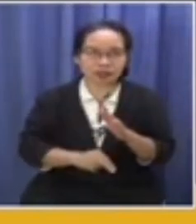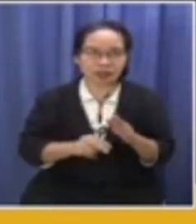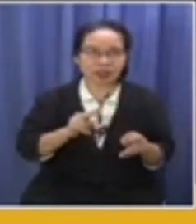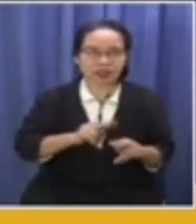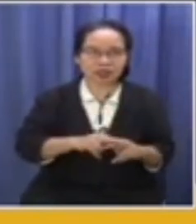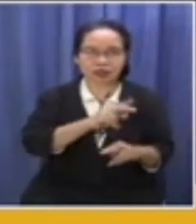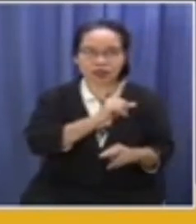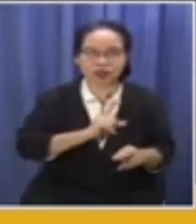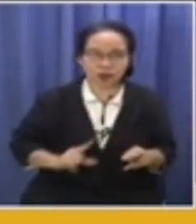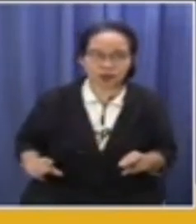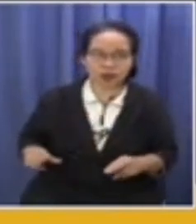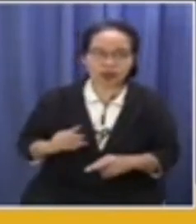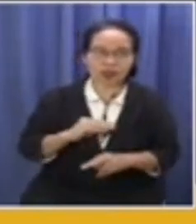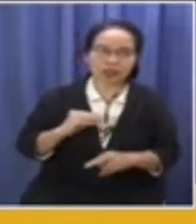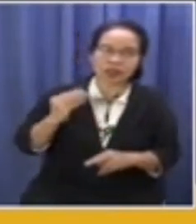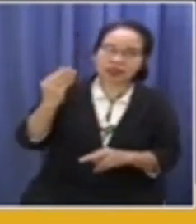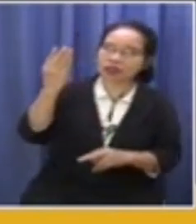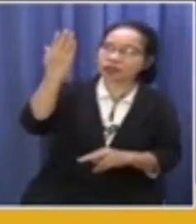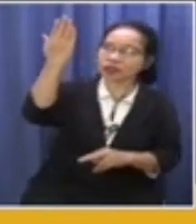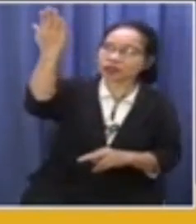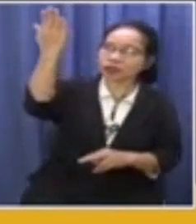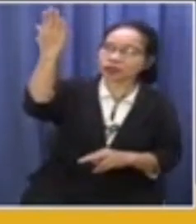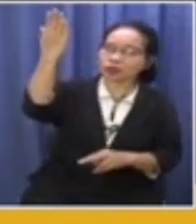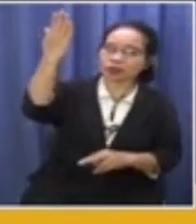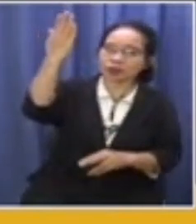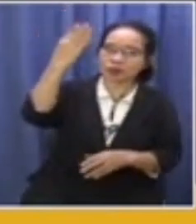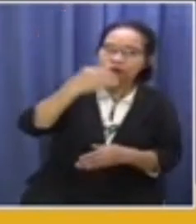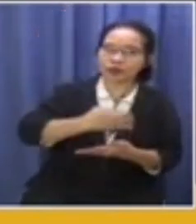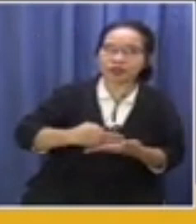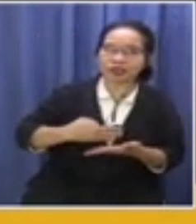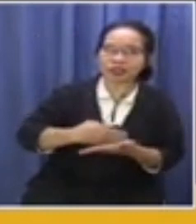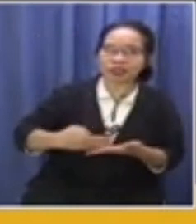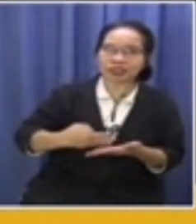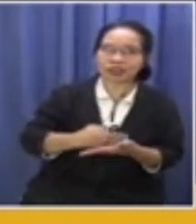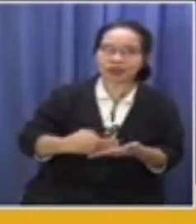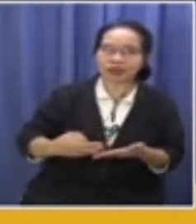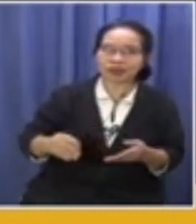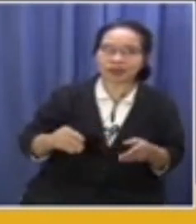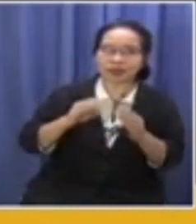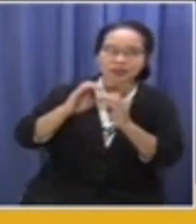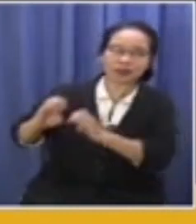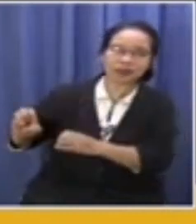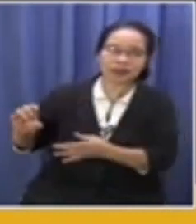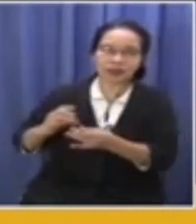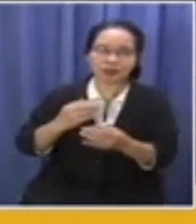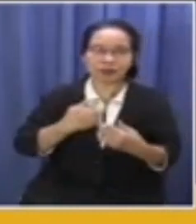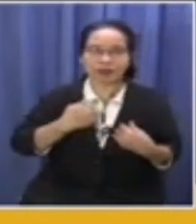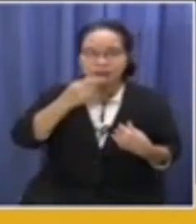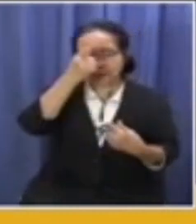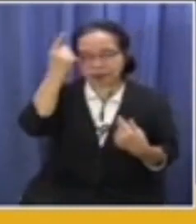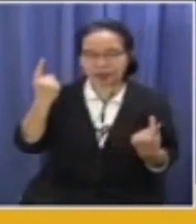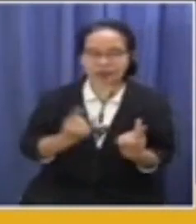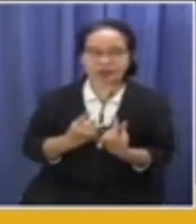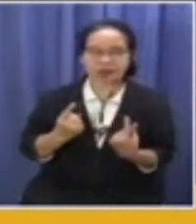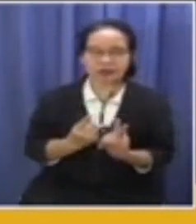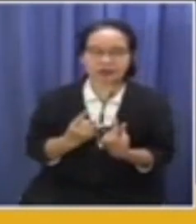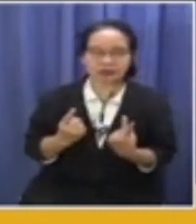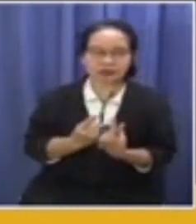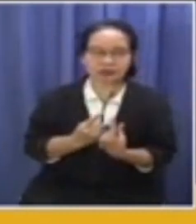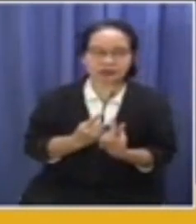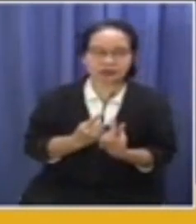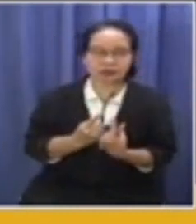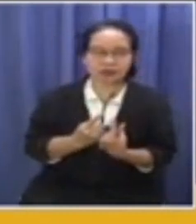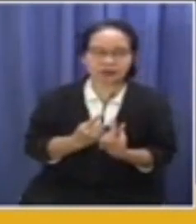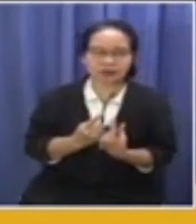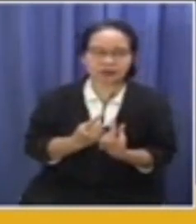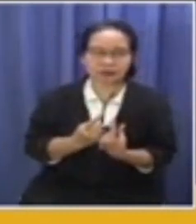ang aking pagsalangsang sa Panginoon at iyong ipinatawad ang kasamaan ng aking kasalanan